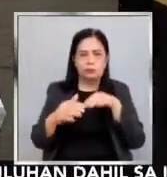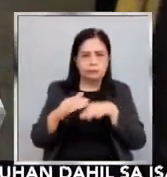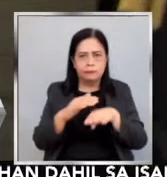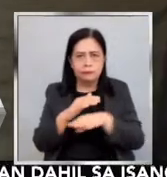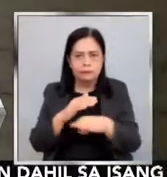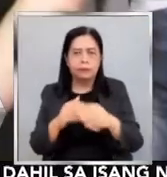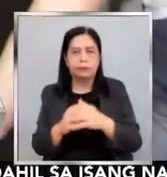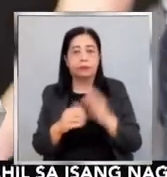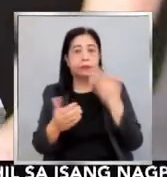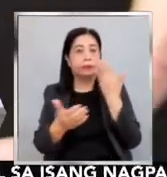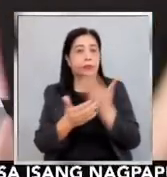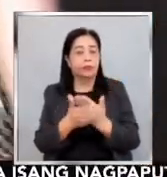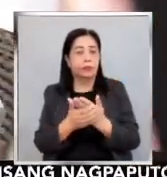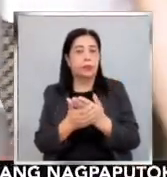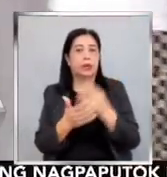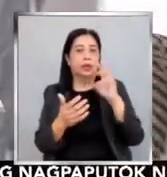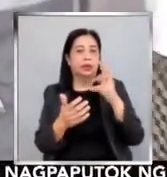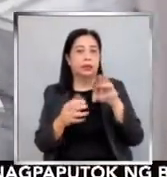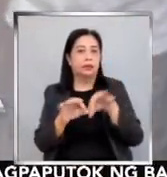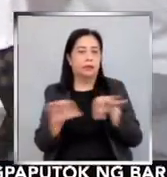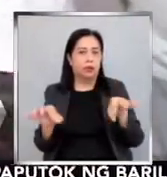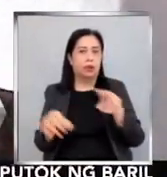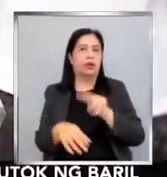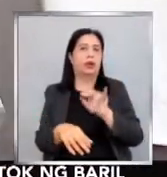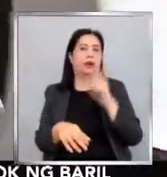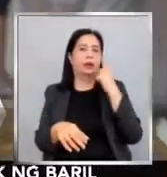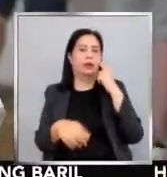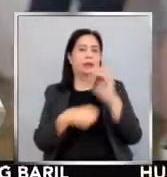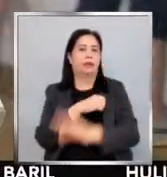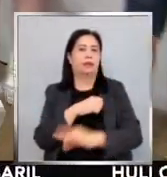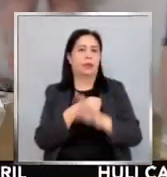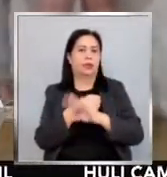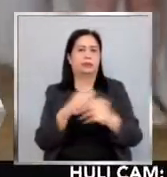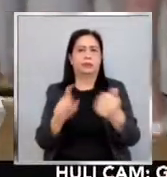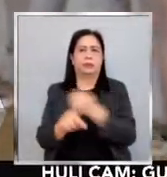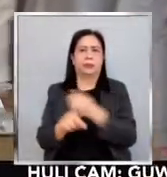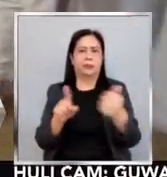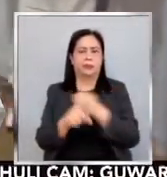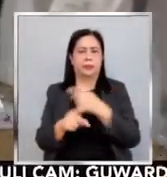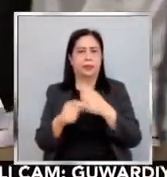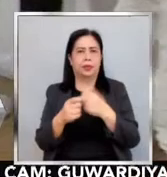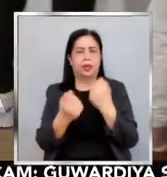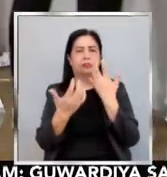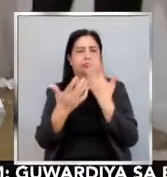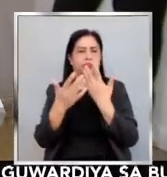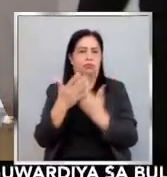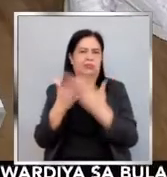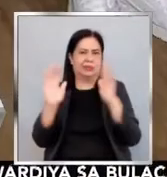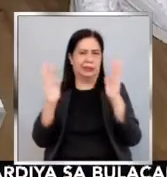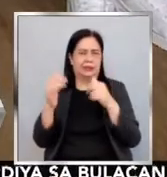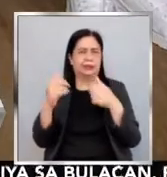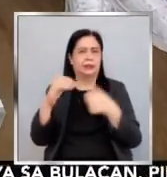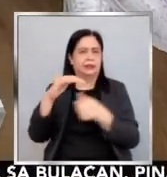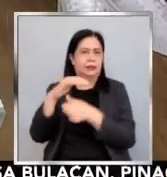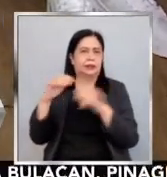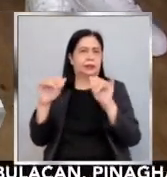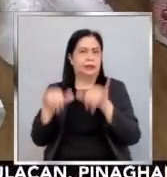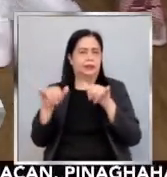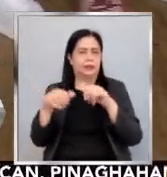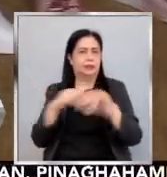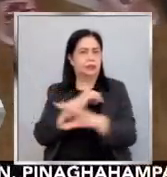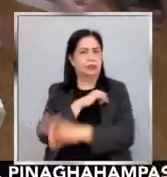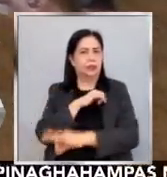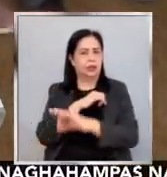Pagdating sa 6th floor, tumambad na ang ilang mga dayuhang sinasaktan at dinedetain umano ng ilang kapwa dayuhan. Ang isa sa mga nasa